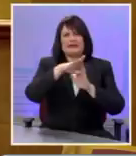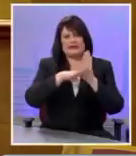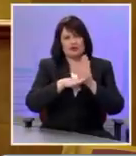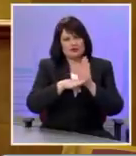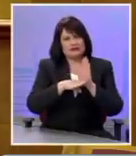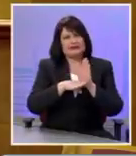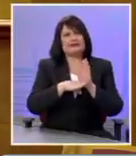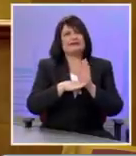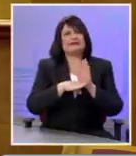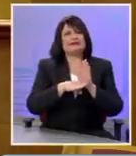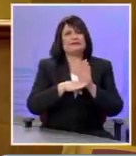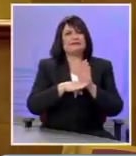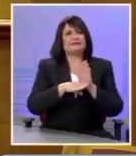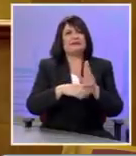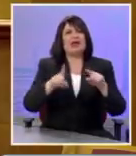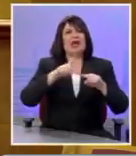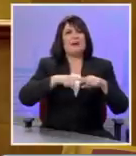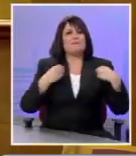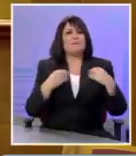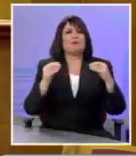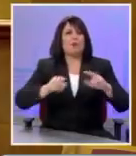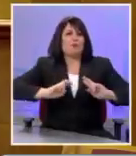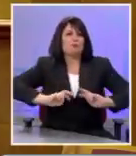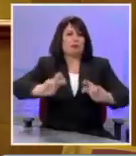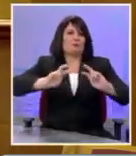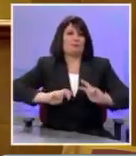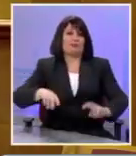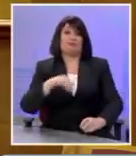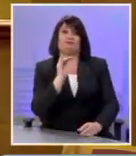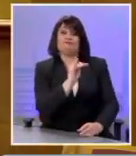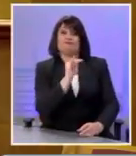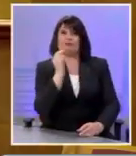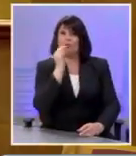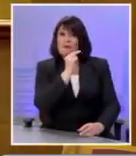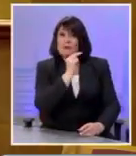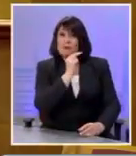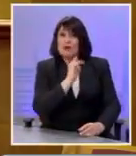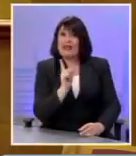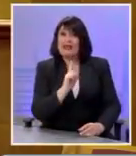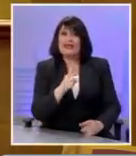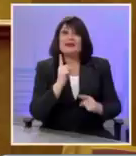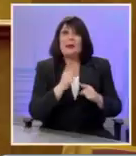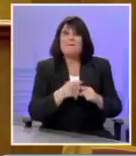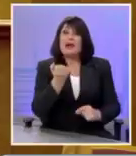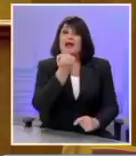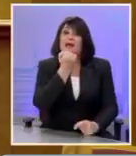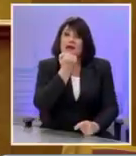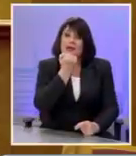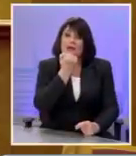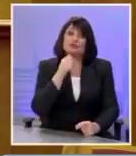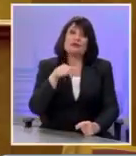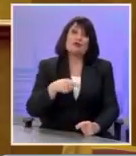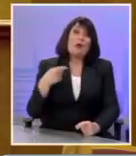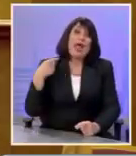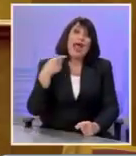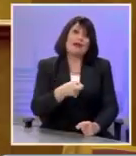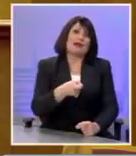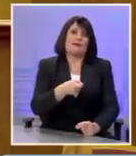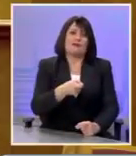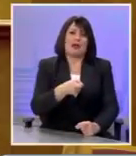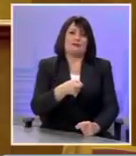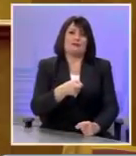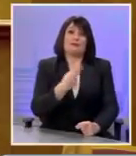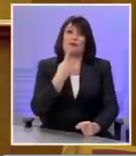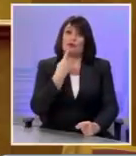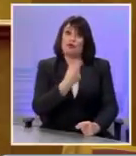σύστημα στον αφελληνισμό. Και αυτό, κύριε Τσίπρα, δεν είναι απλά ένα λάθος. Είναι έγκλημα. Γι' αυτό